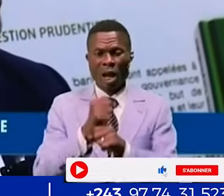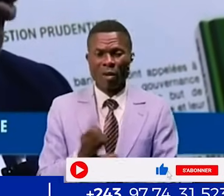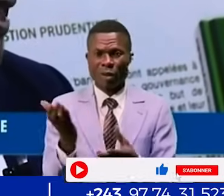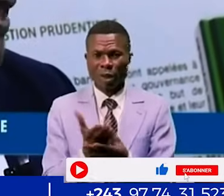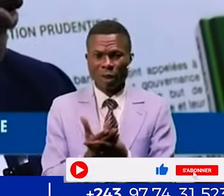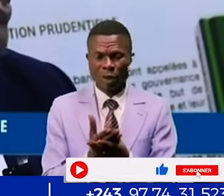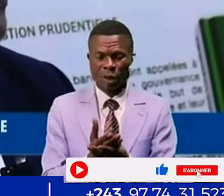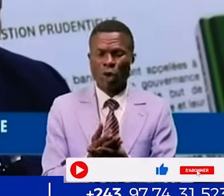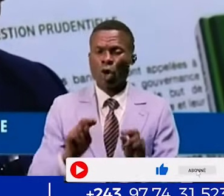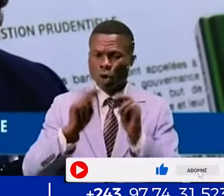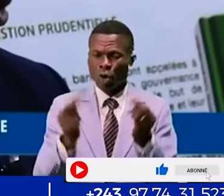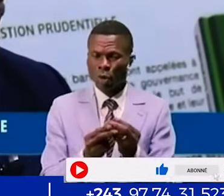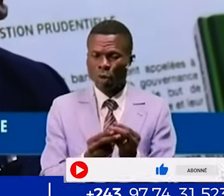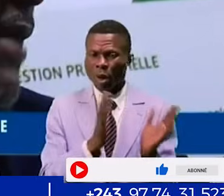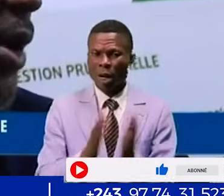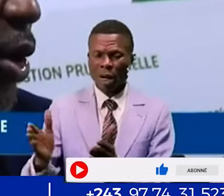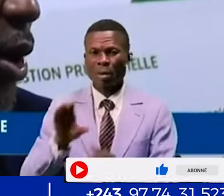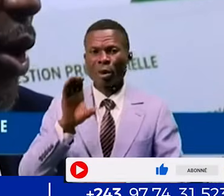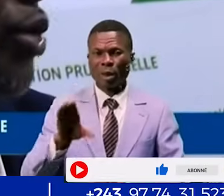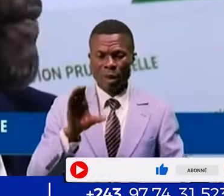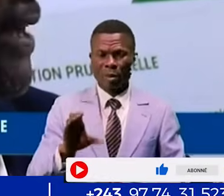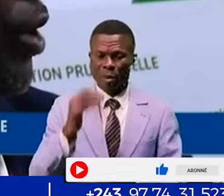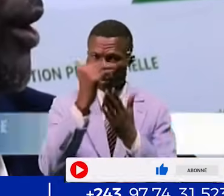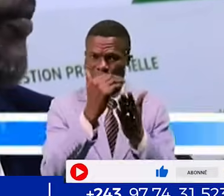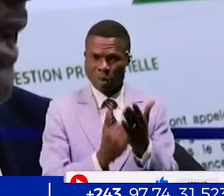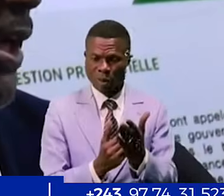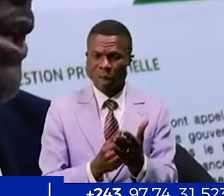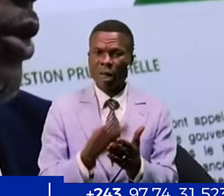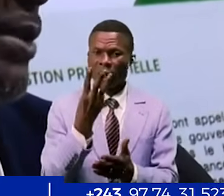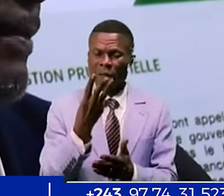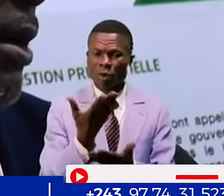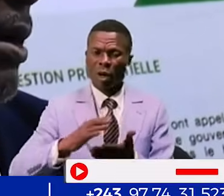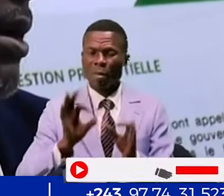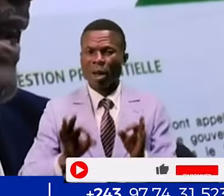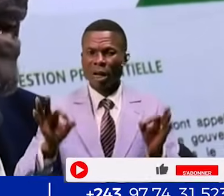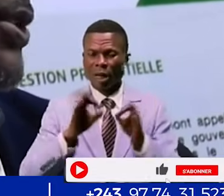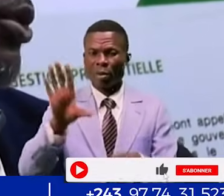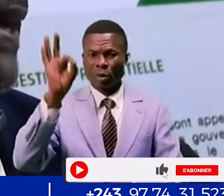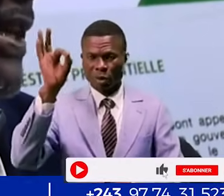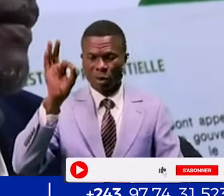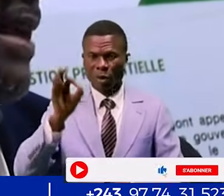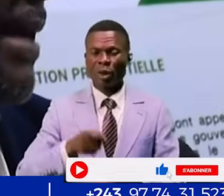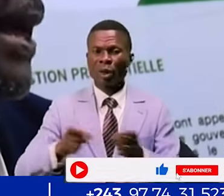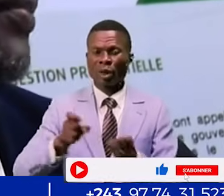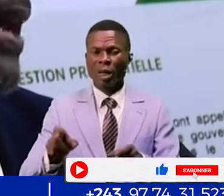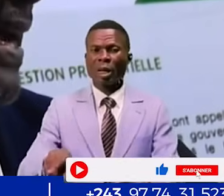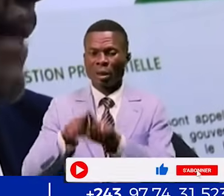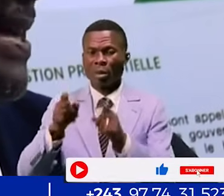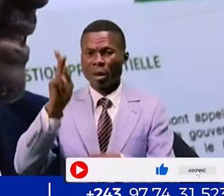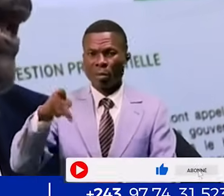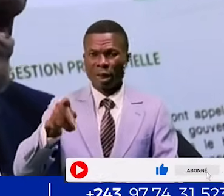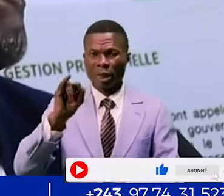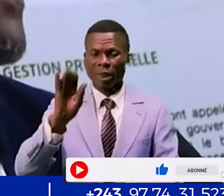de catégorisation et de classification des banques avec trois facteurs retenus, dont notamment les ratios crédit-PIB,